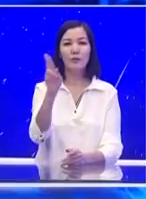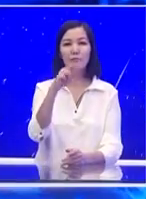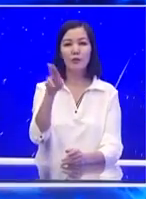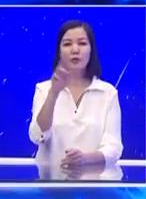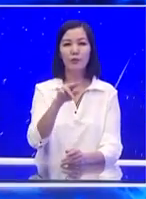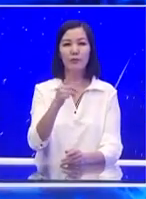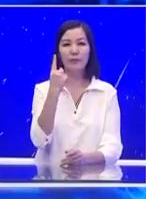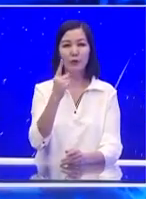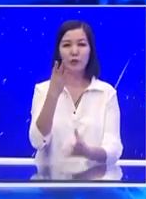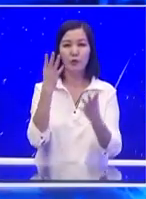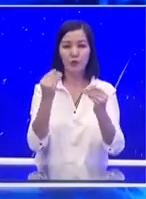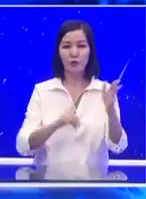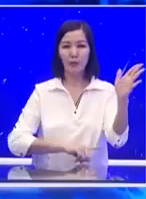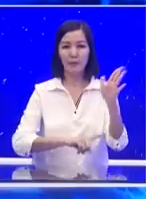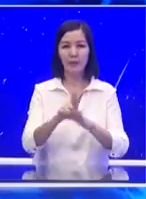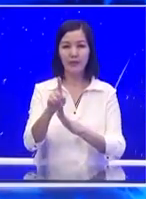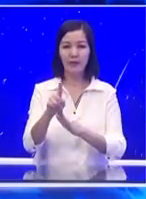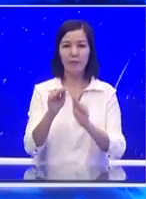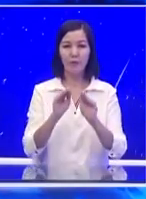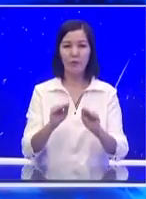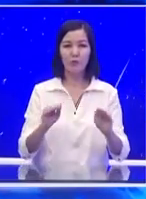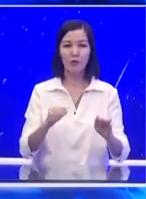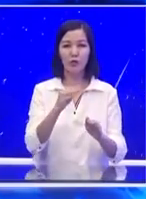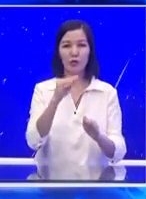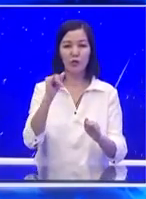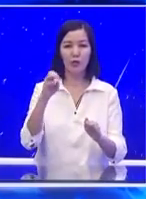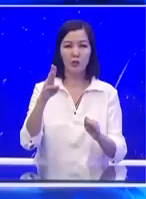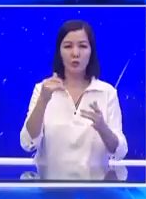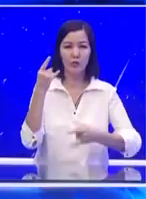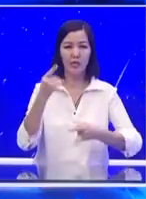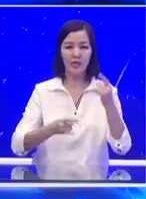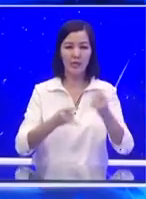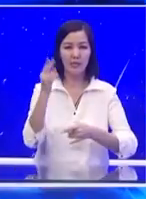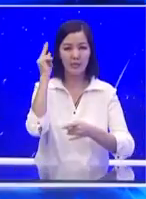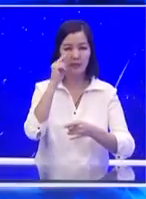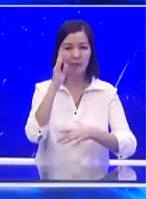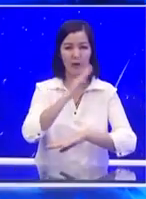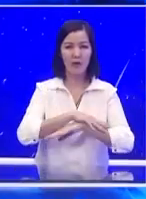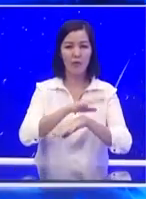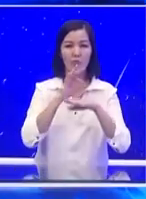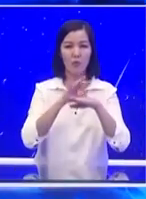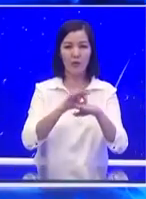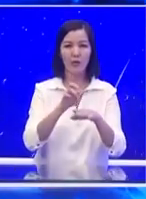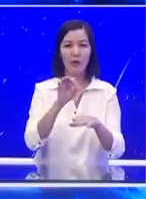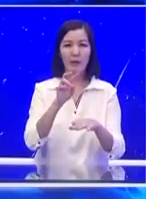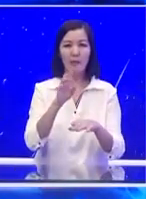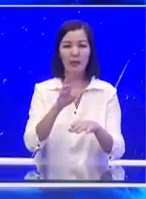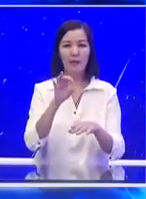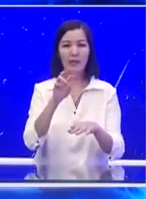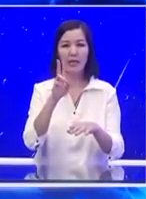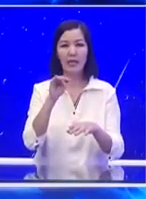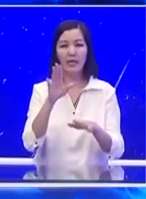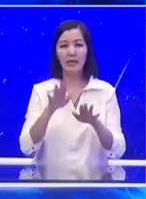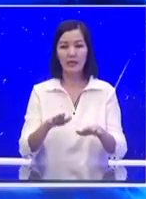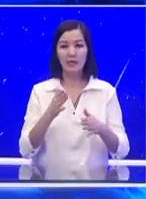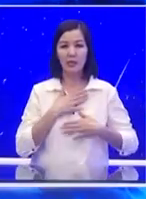Дүйсенбіден бастап, облыс аумағындағы оқушылар Жетісу арнасы арқылы сабақ оқиды. Балапан ел арнадан бөлек жергілікті арнада